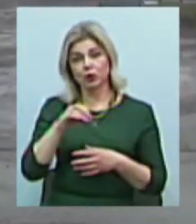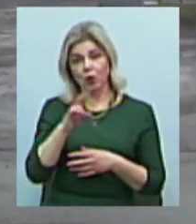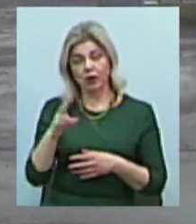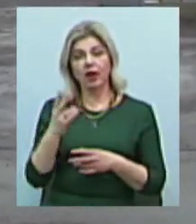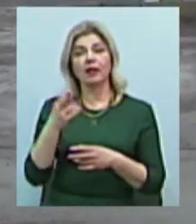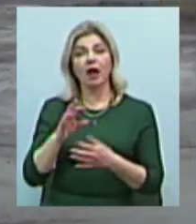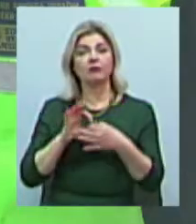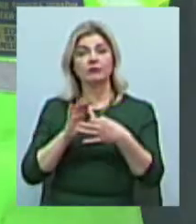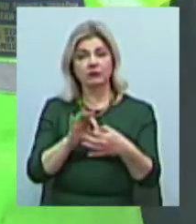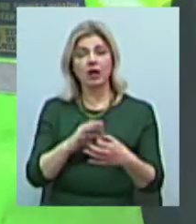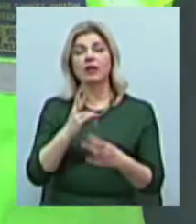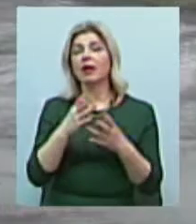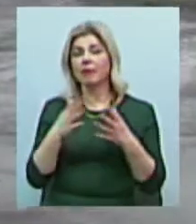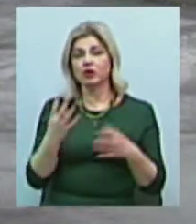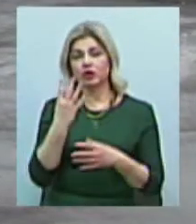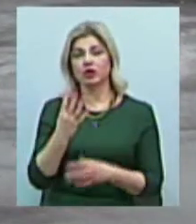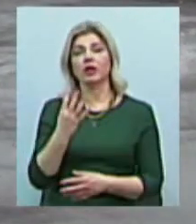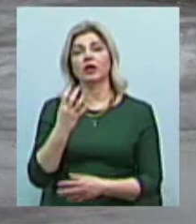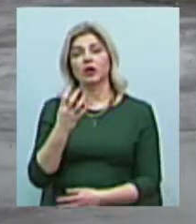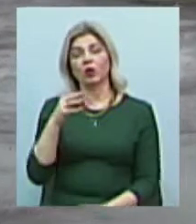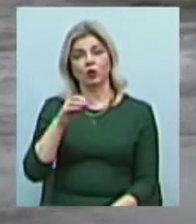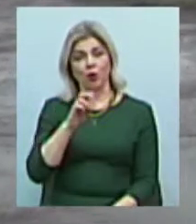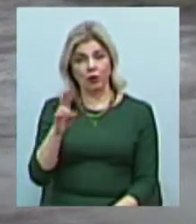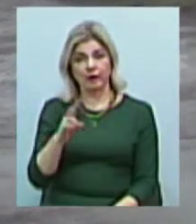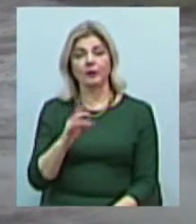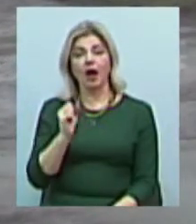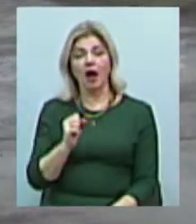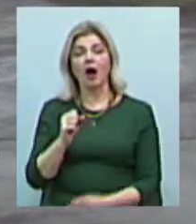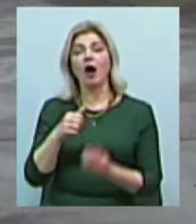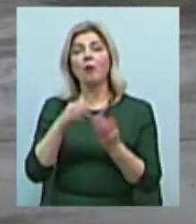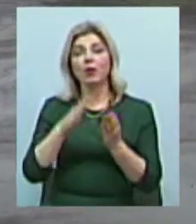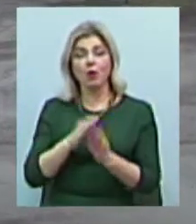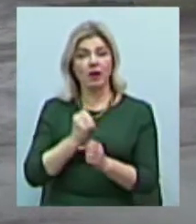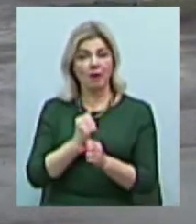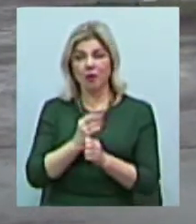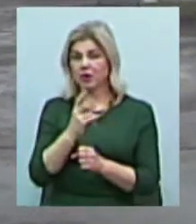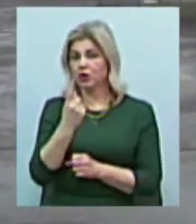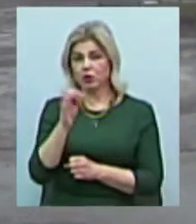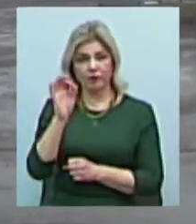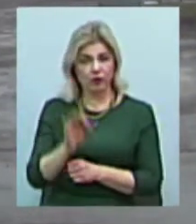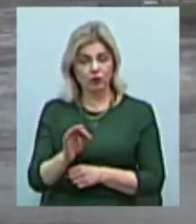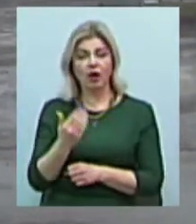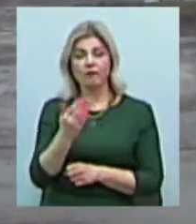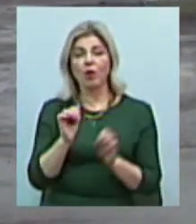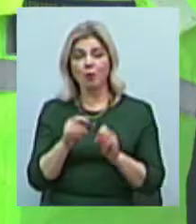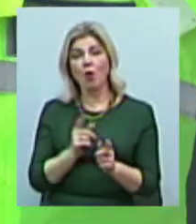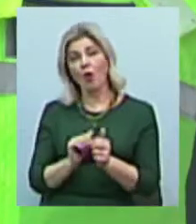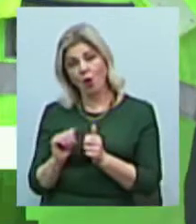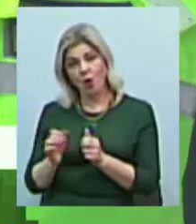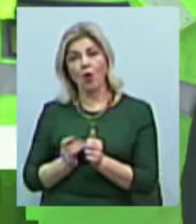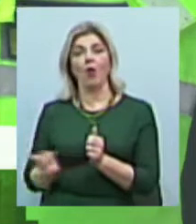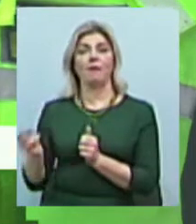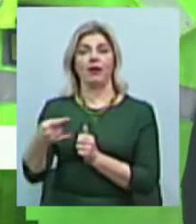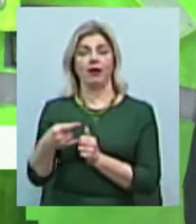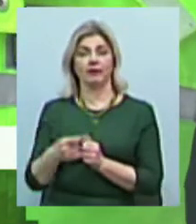контейнеровозів не більше 44 тонн. Але ефективність роботи посту не 100%. По-перше, його можна об'їхати.